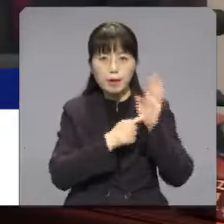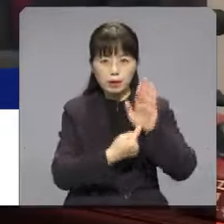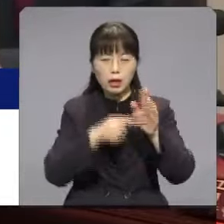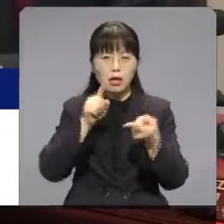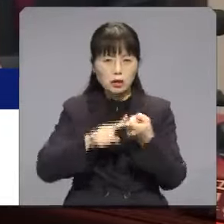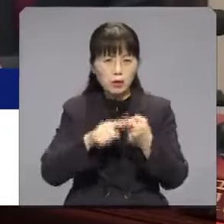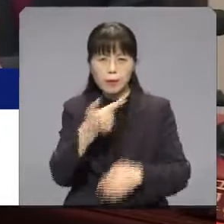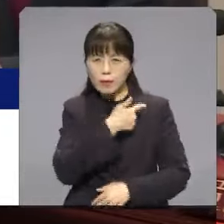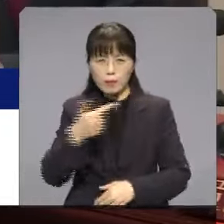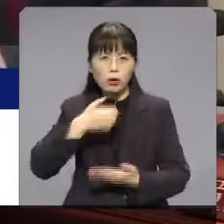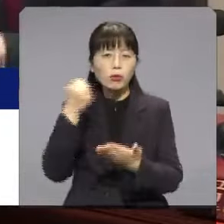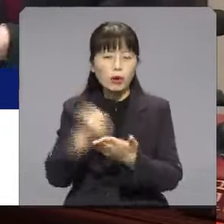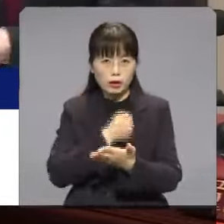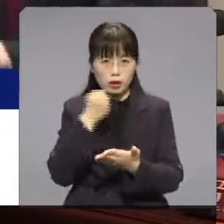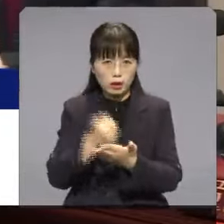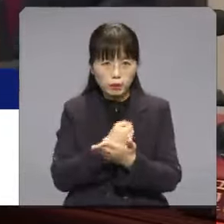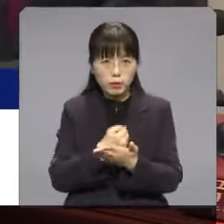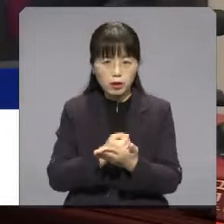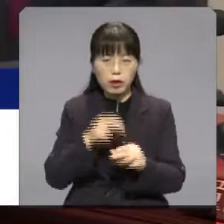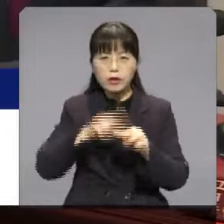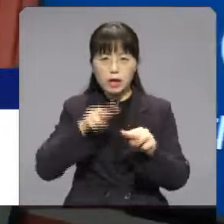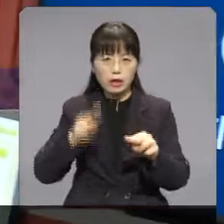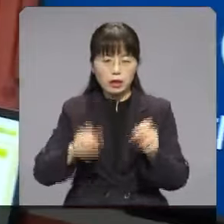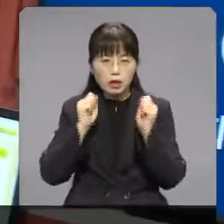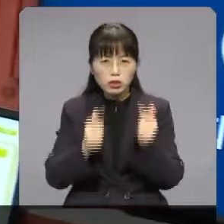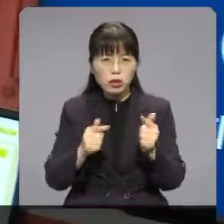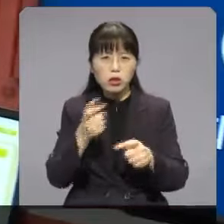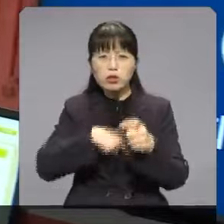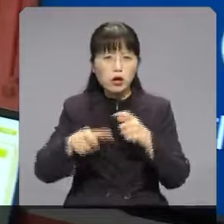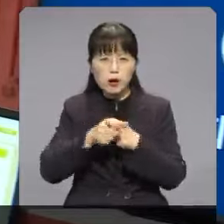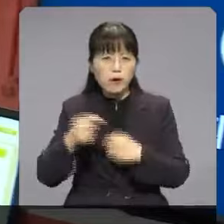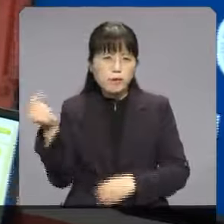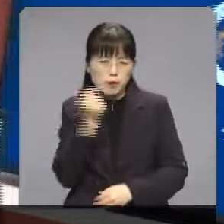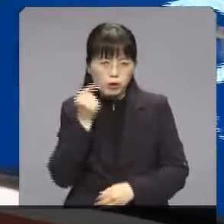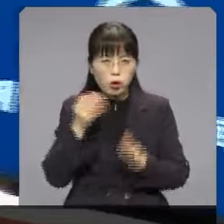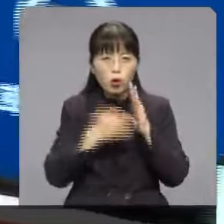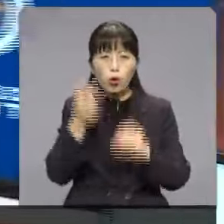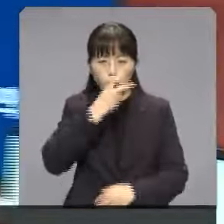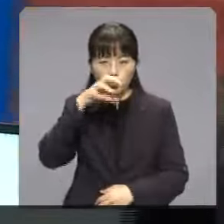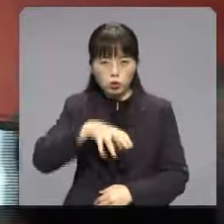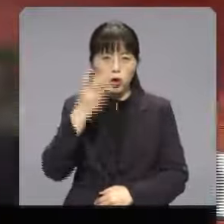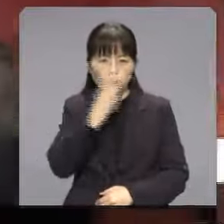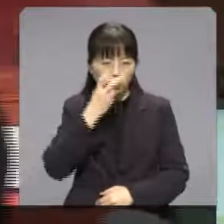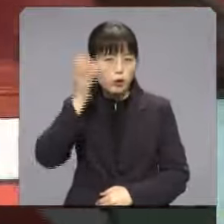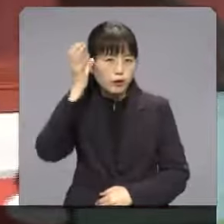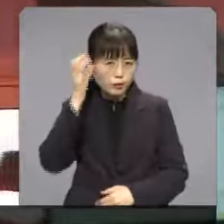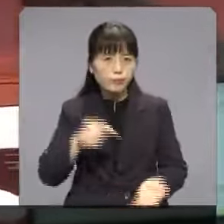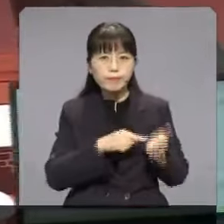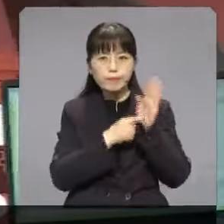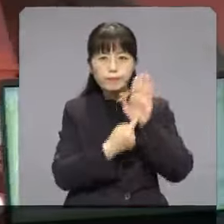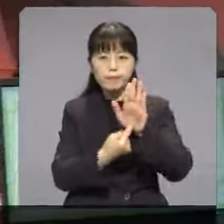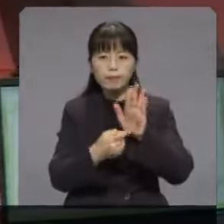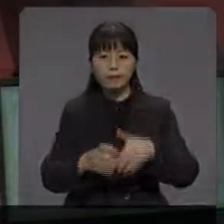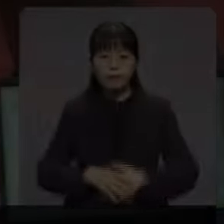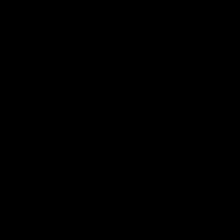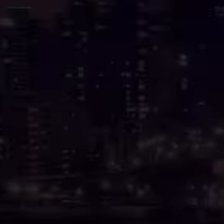건 매우 유감스럽다 사퇴를기로 더욱 엄정한 공의 수사를 기대한다고